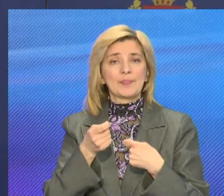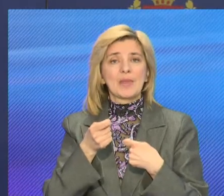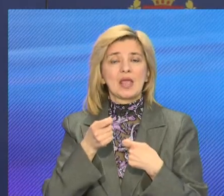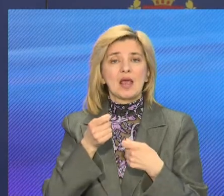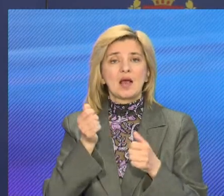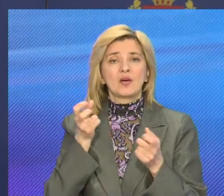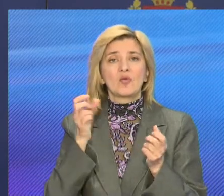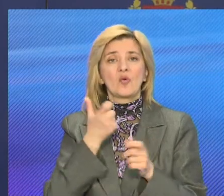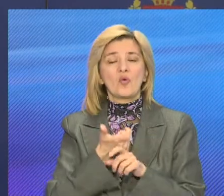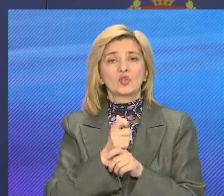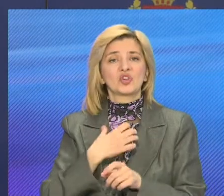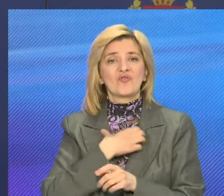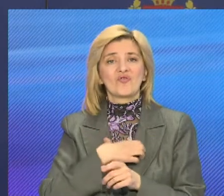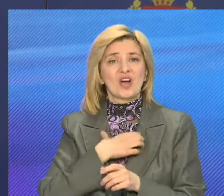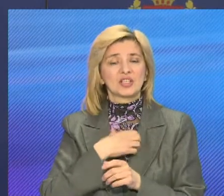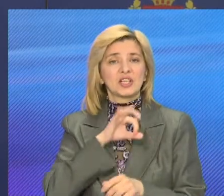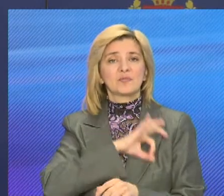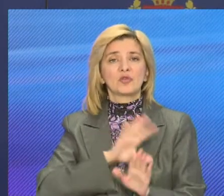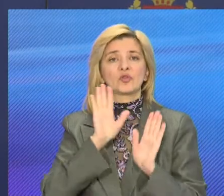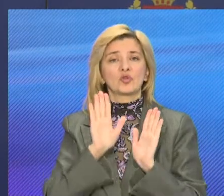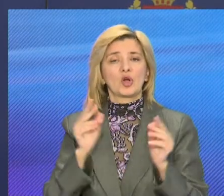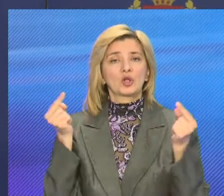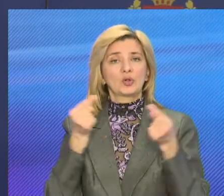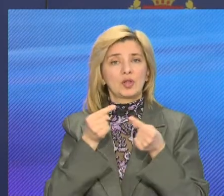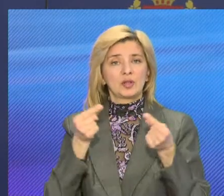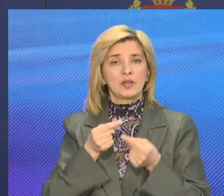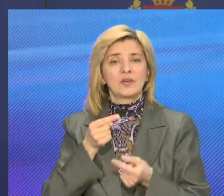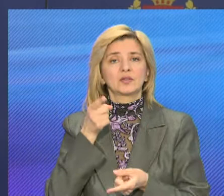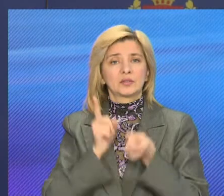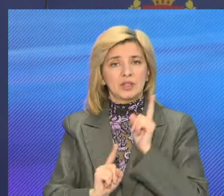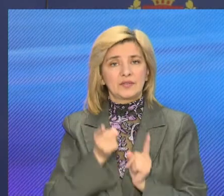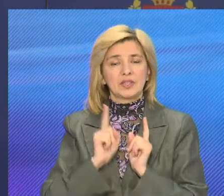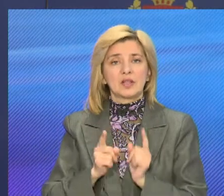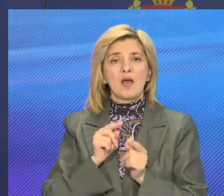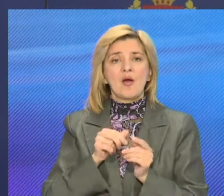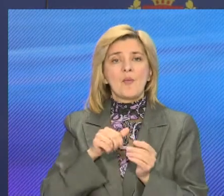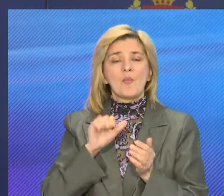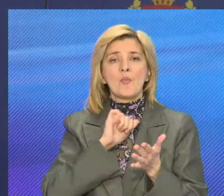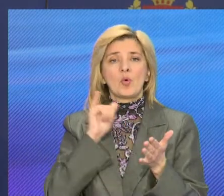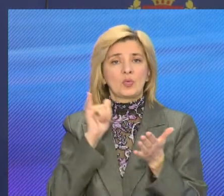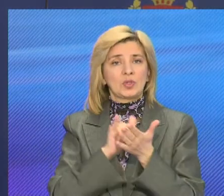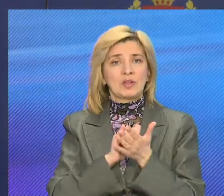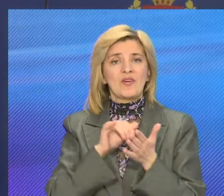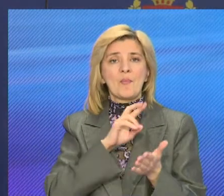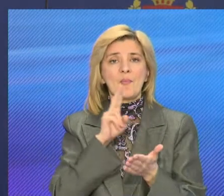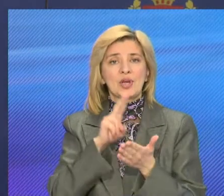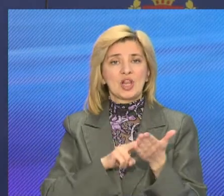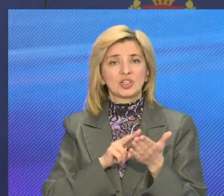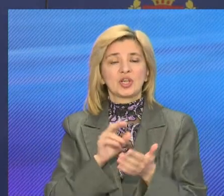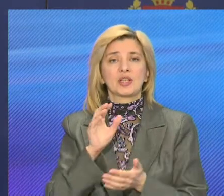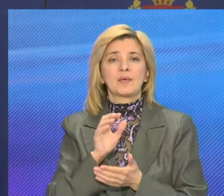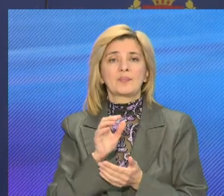достоверные мобильные приложения, достоверные сервисы, идентифицированные интернет-магазины. Ведь если вы привязали